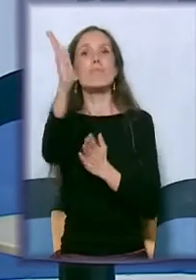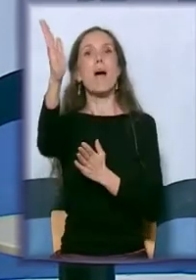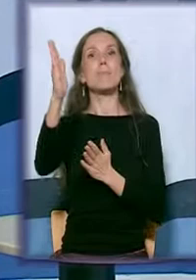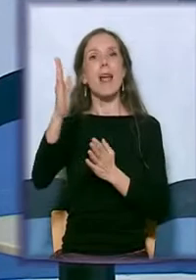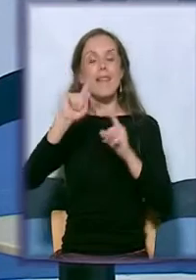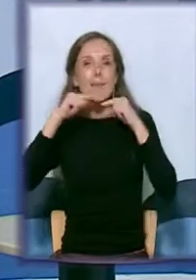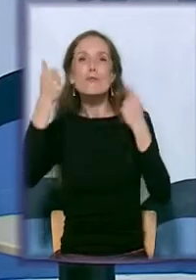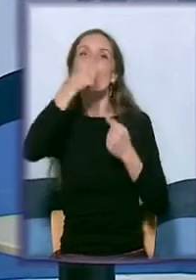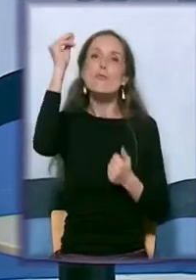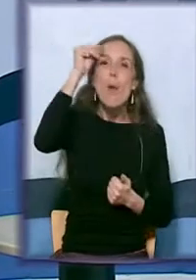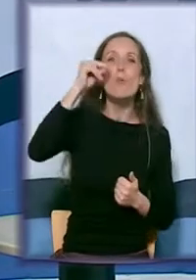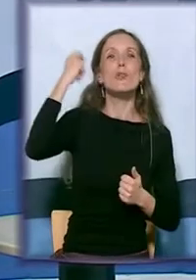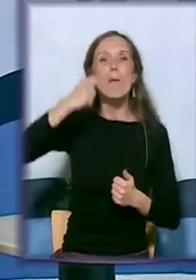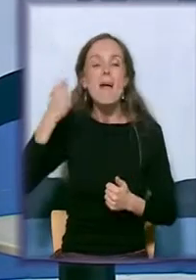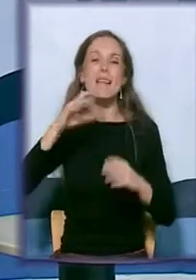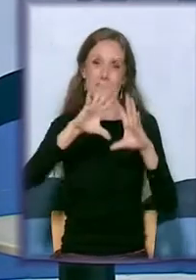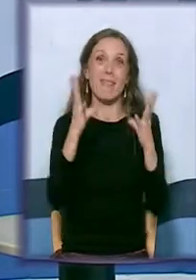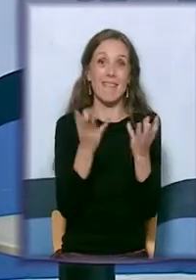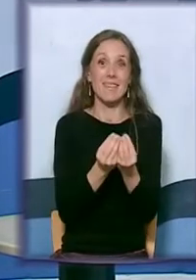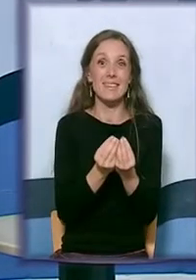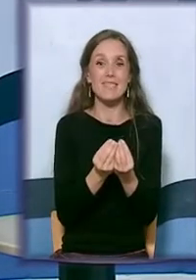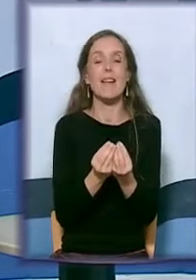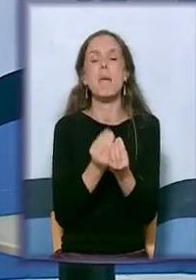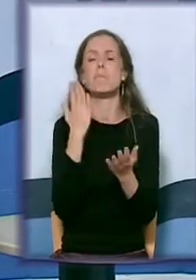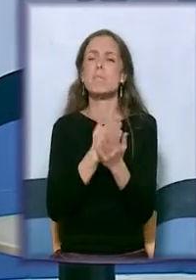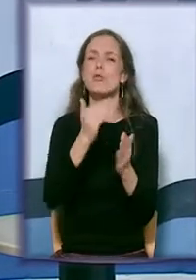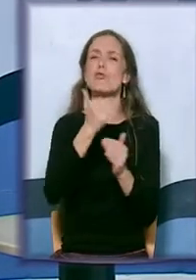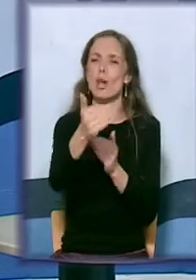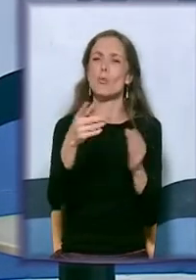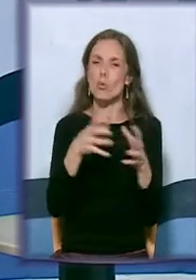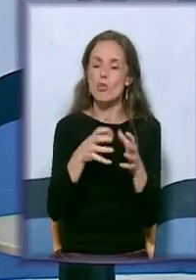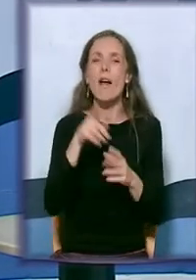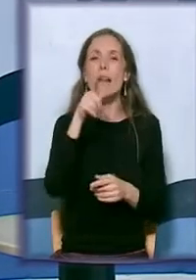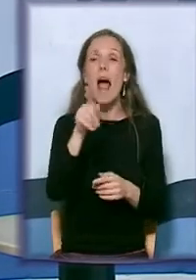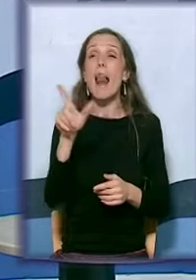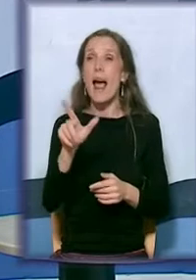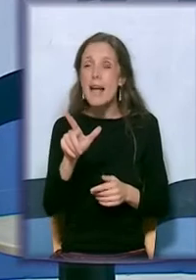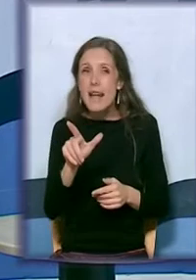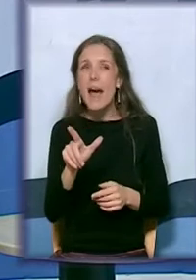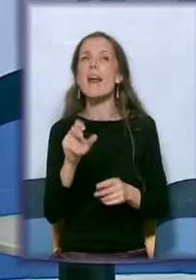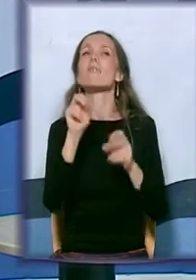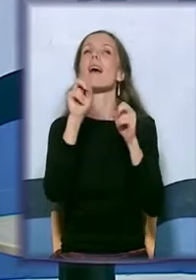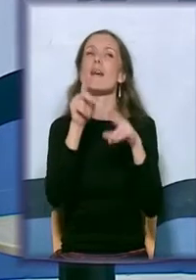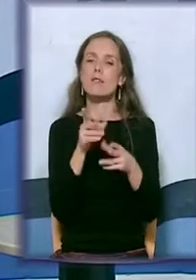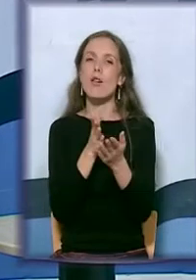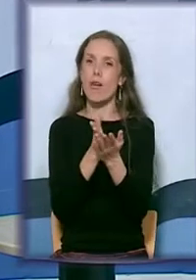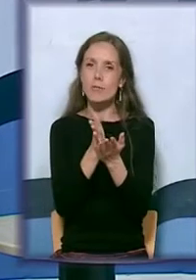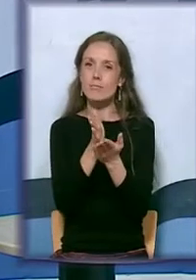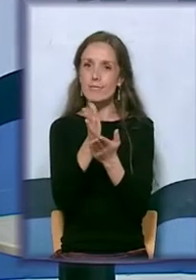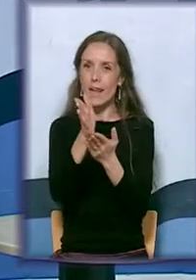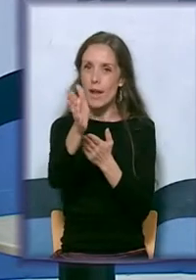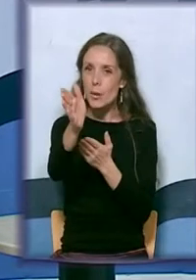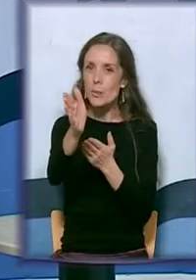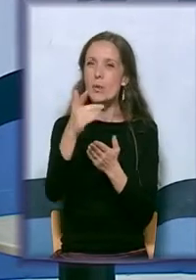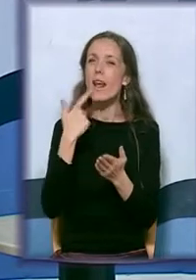nekih druženja, ali mi smo već kada je u pitanju Lazarevac i kada se tim putem ide, kao što rekao u samom